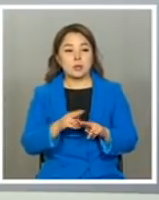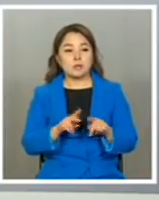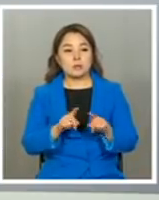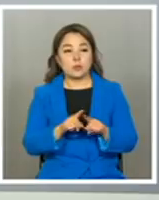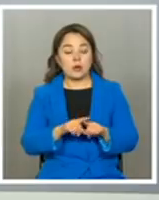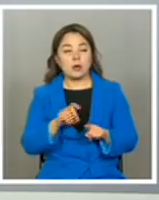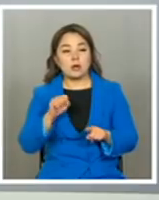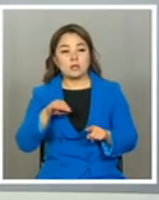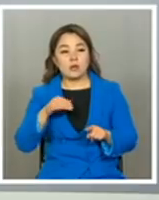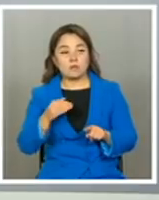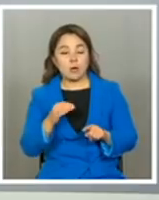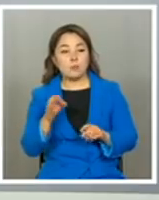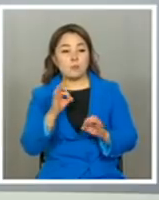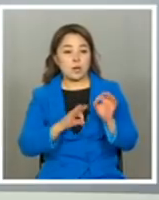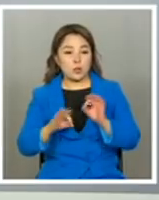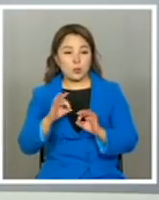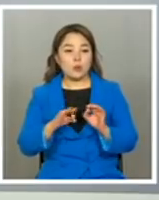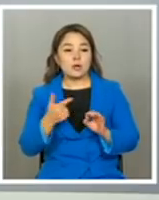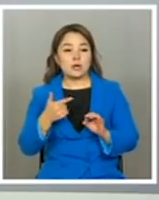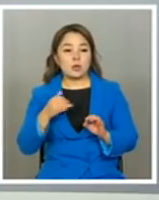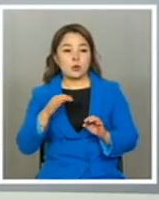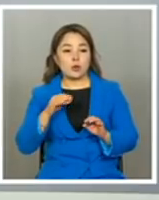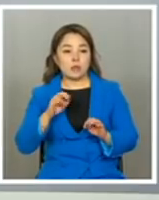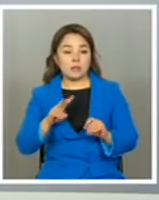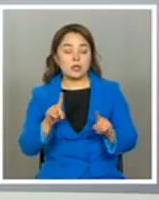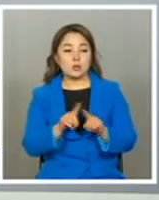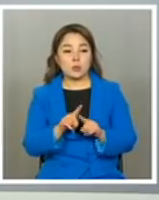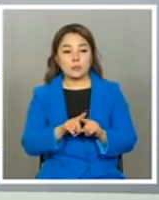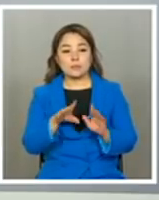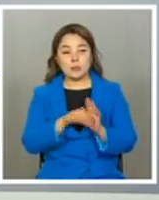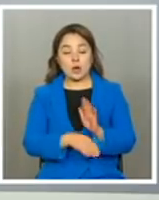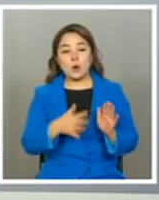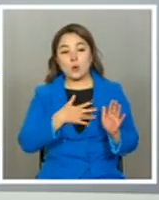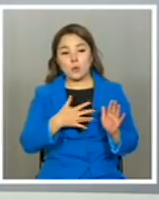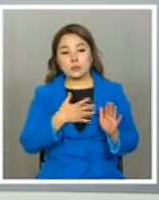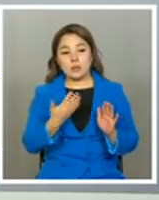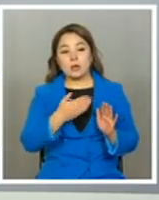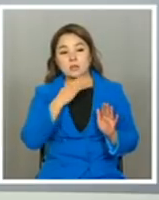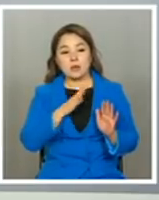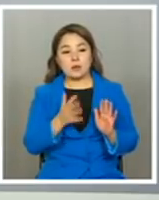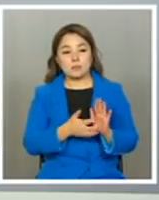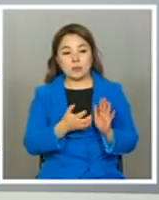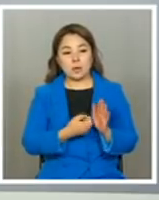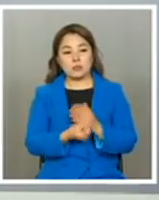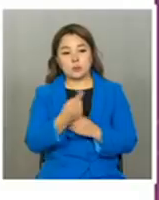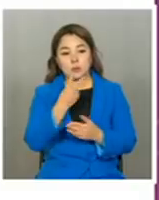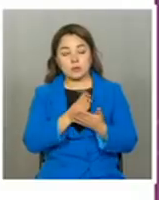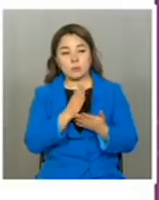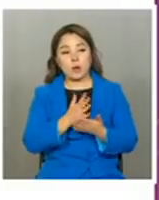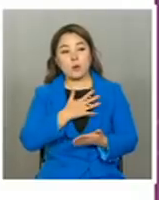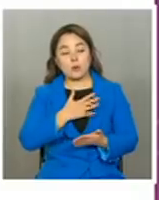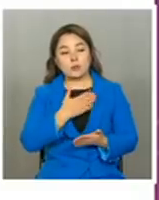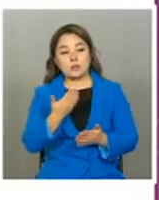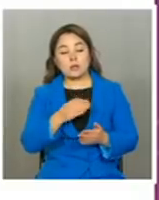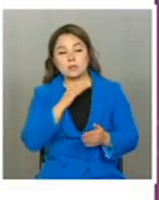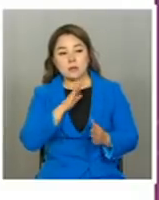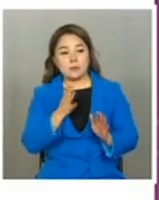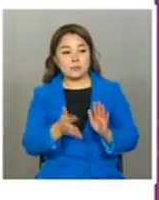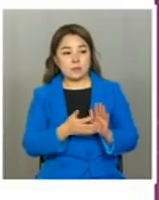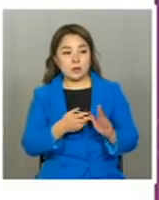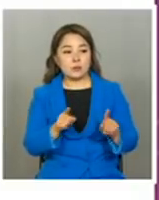АТФ молекуласы және де гликоген сондай-ақ оттегінің тапшылығы туындайды. Ал оттегі тапшылығы туындаған